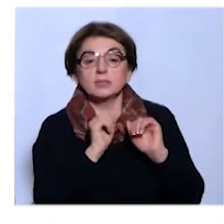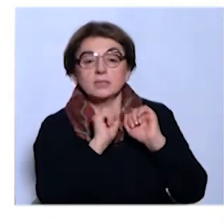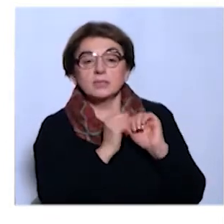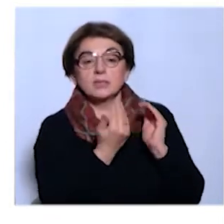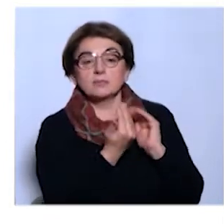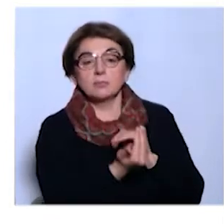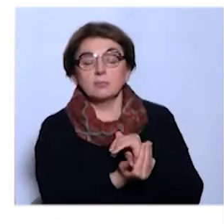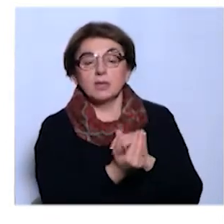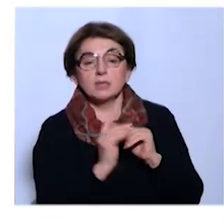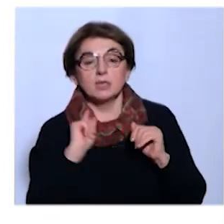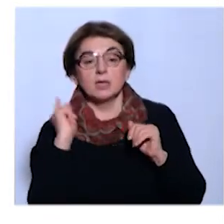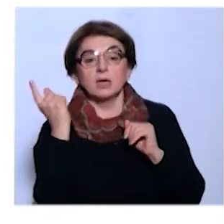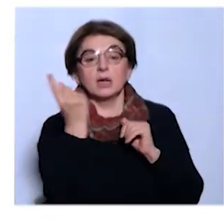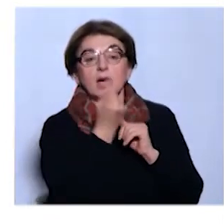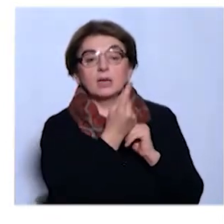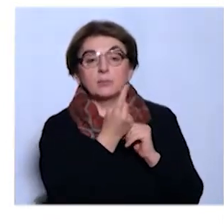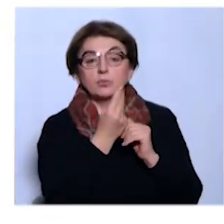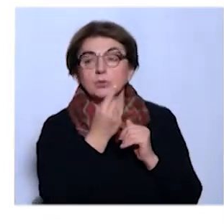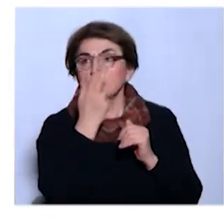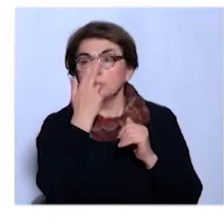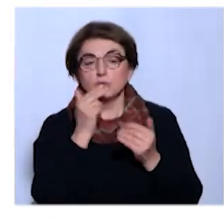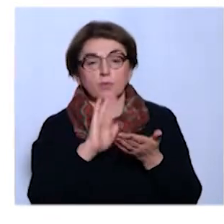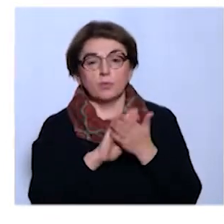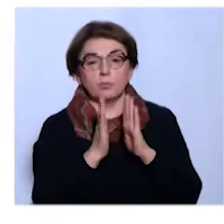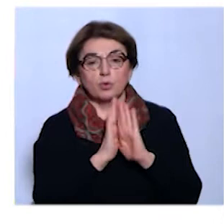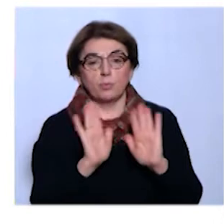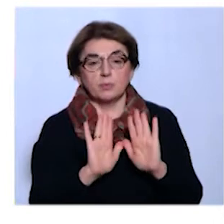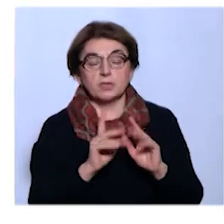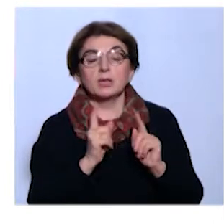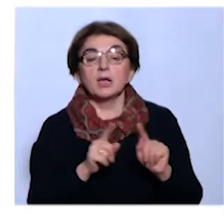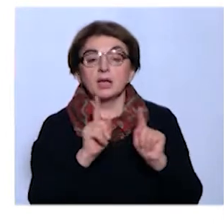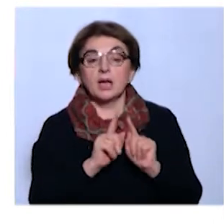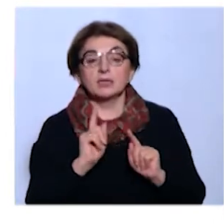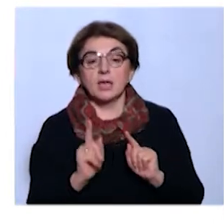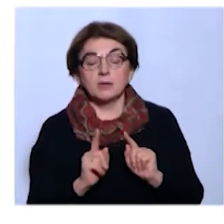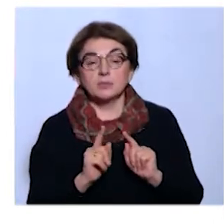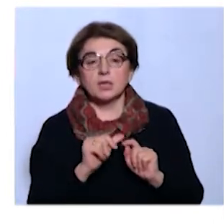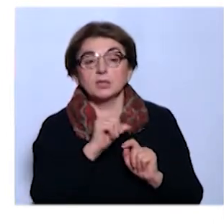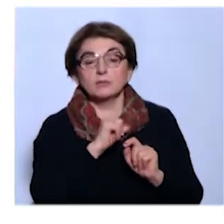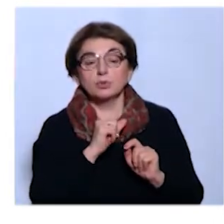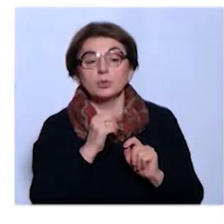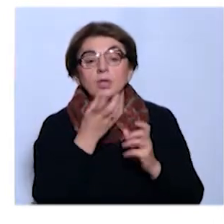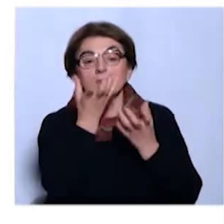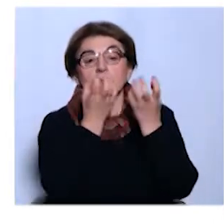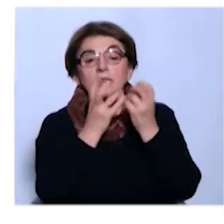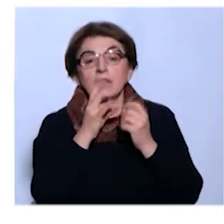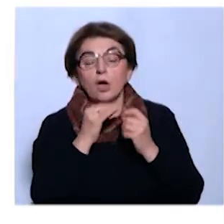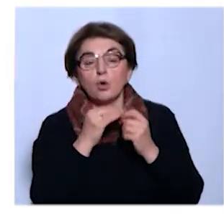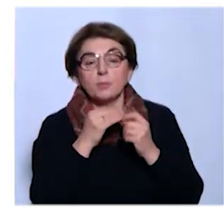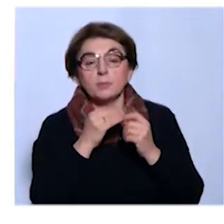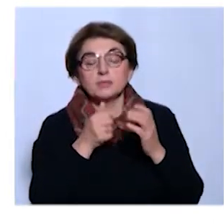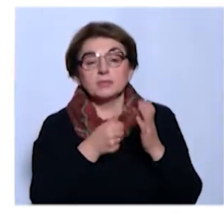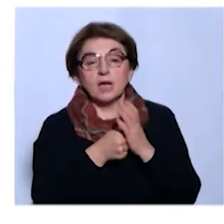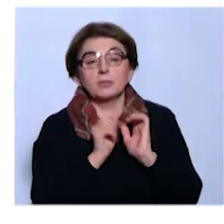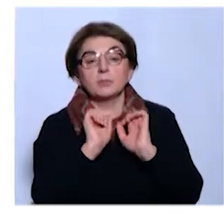მას გარემოს არახელსაყრელი პირობებისაგან. გარდა ამისა, ნაყოფების საშუალებით ხდება